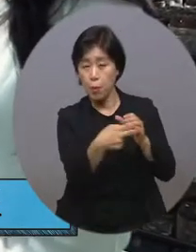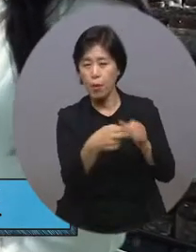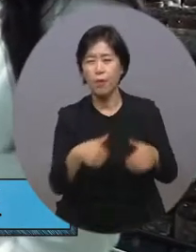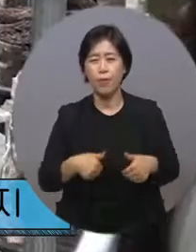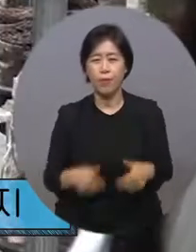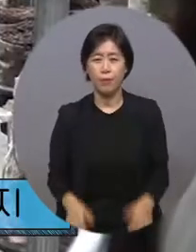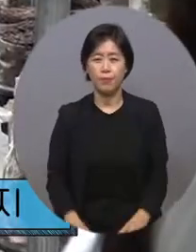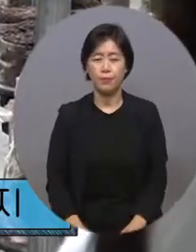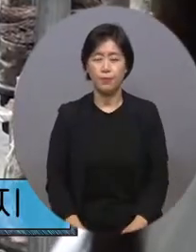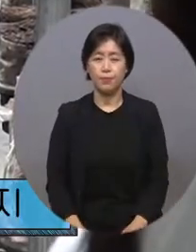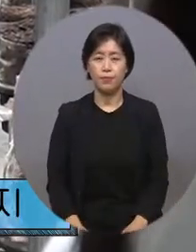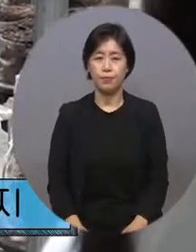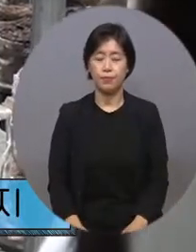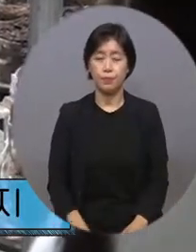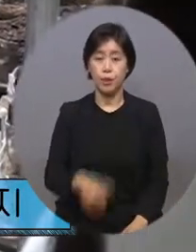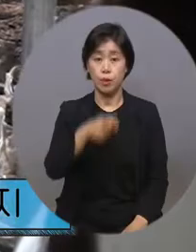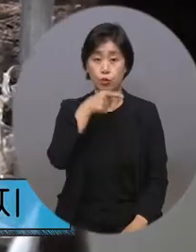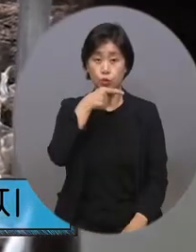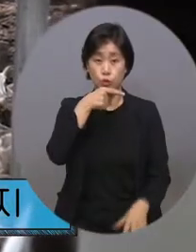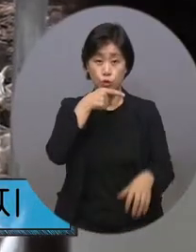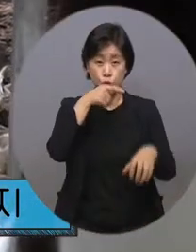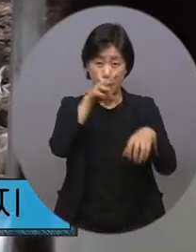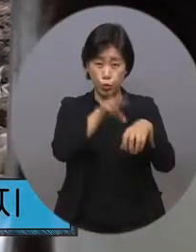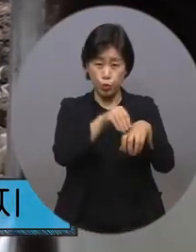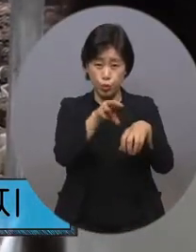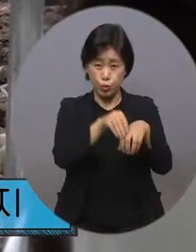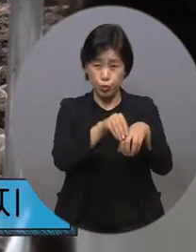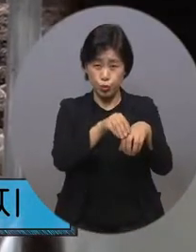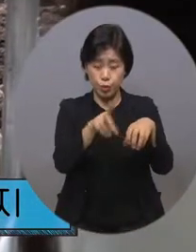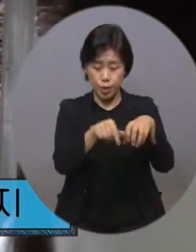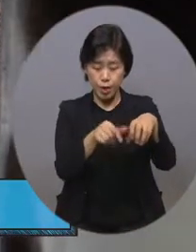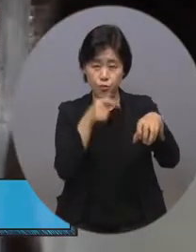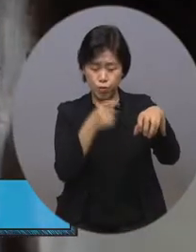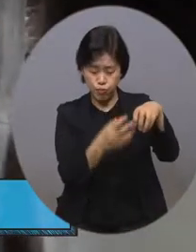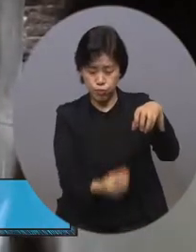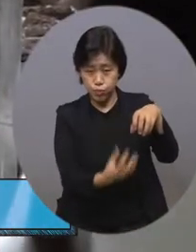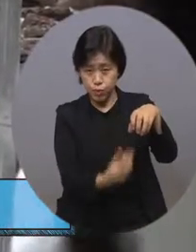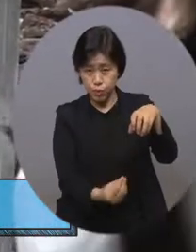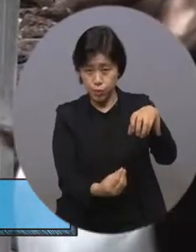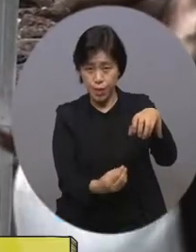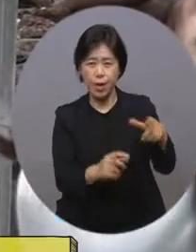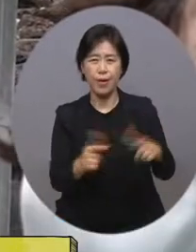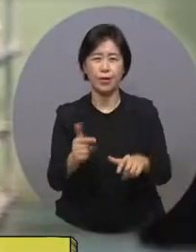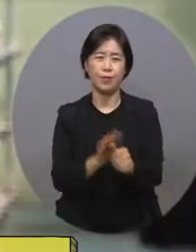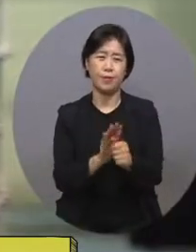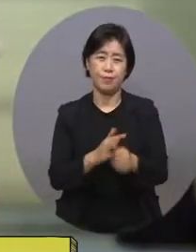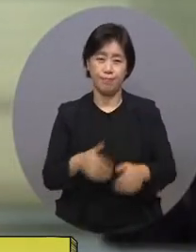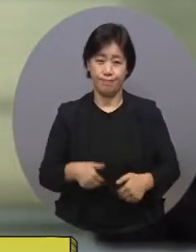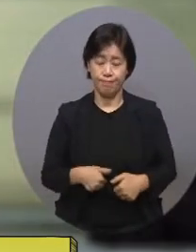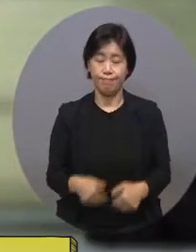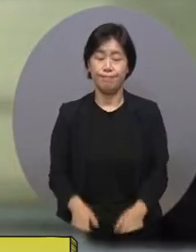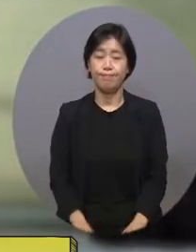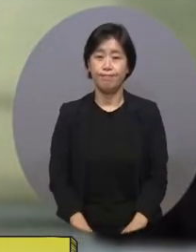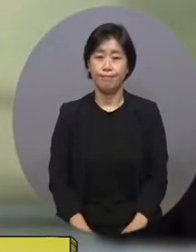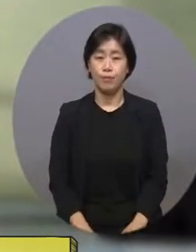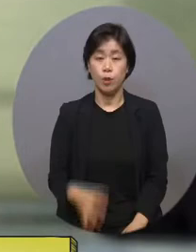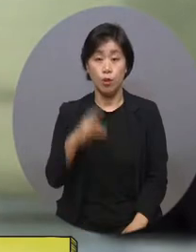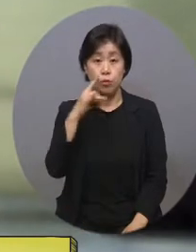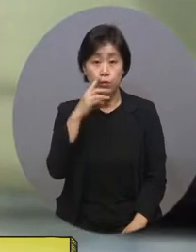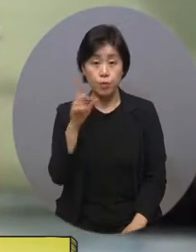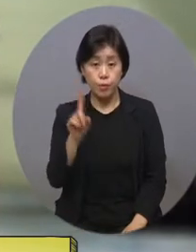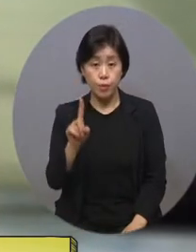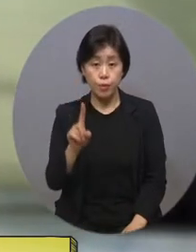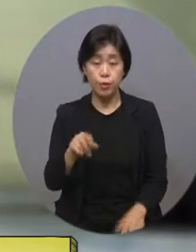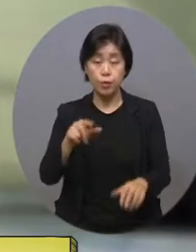또 물을 많이 이제 흡수를 했을 때는 그쵸. 물을 빼주는 작업이라든지 그런 작업을 하고 있습니다. 그러면 지금 제가 궁금한 건